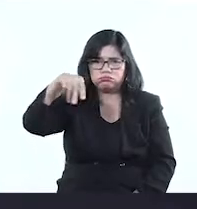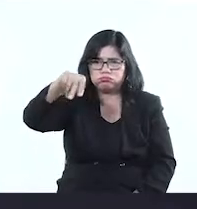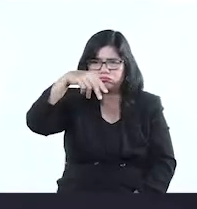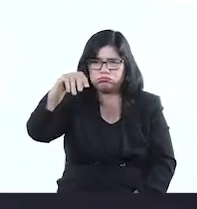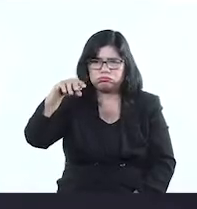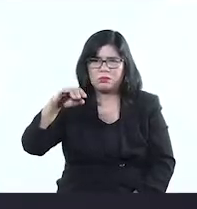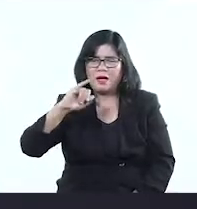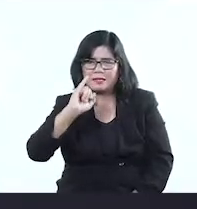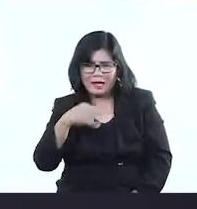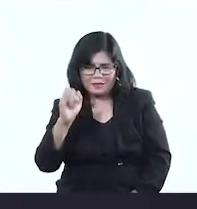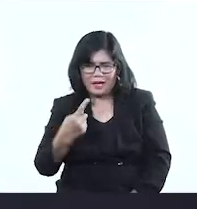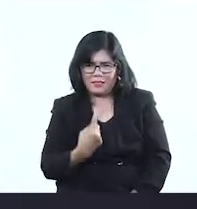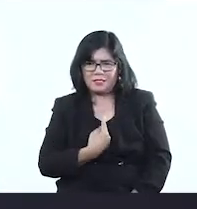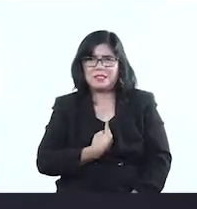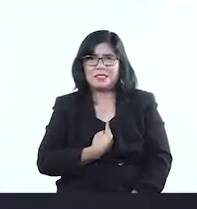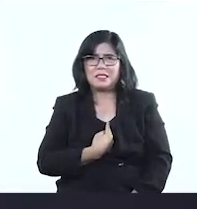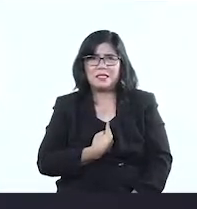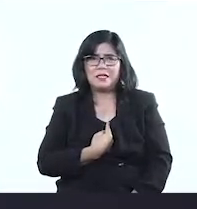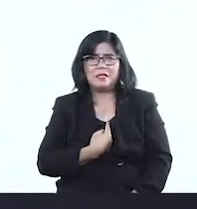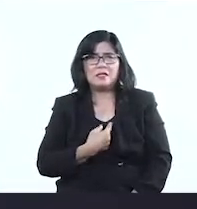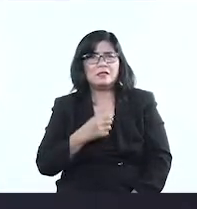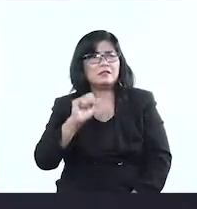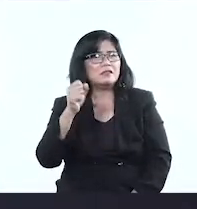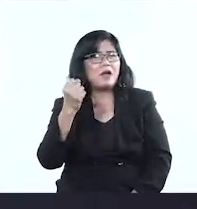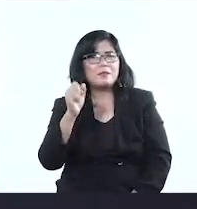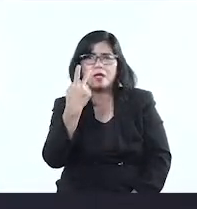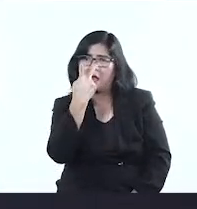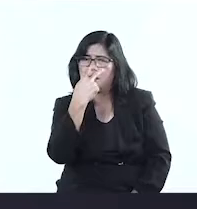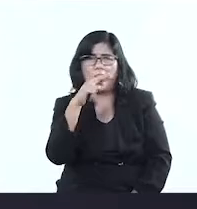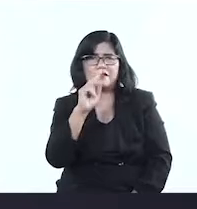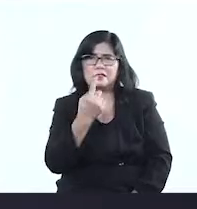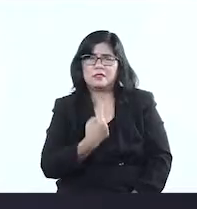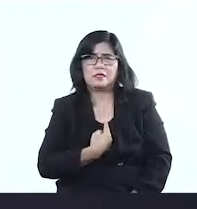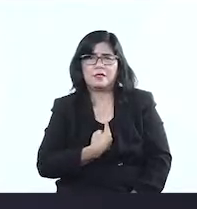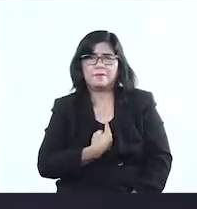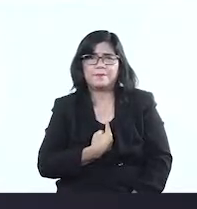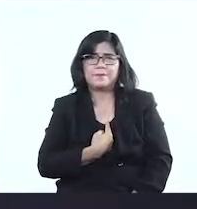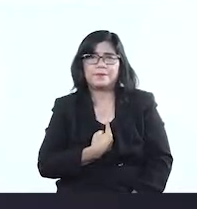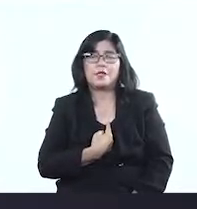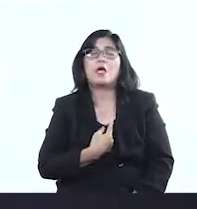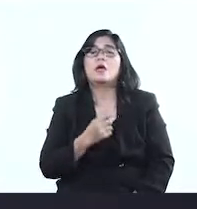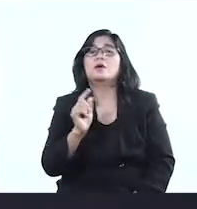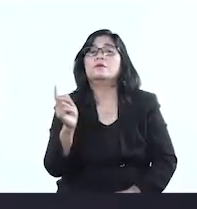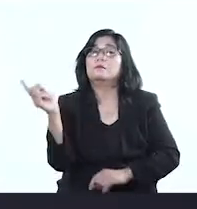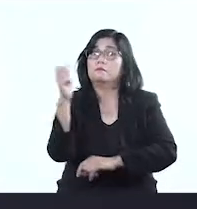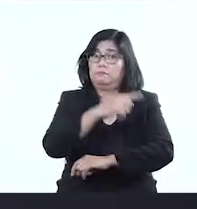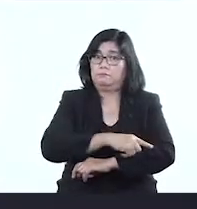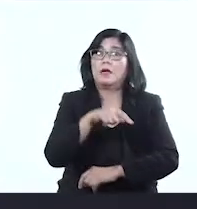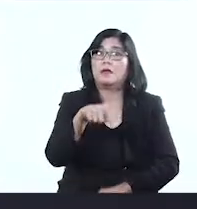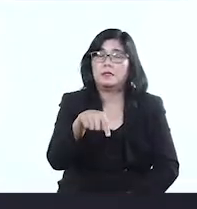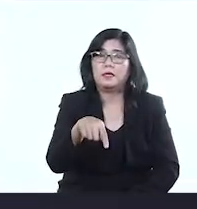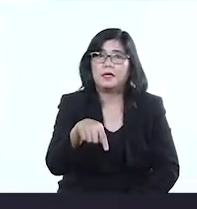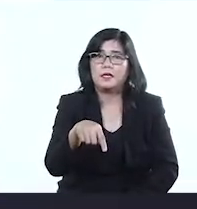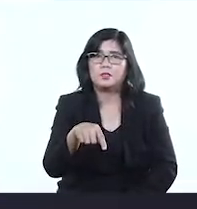Hai kesalahan yang terjadi pada diri kita kadangkala nggak nampak wujud itu hari ini Hai